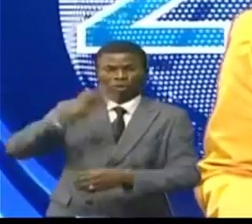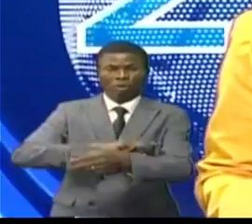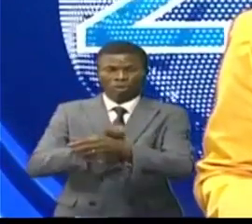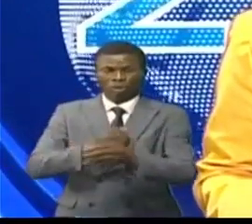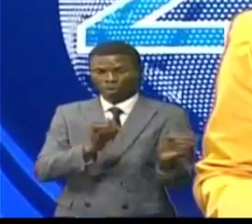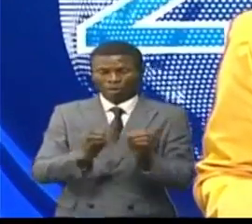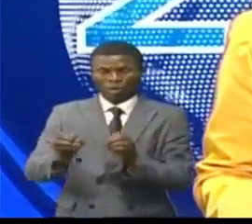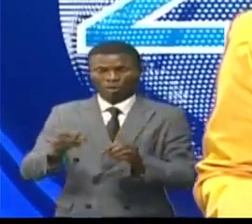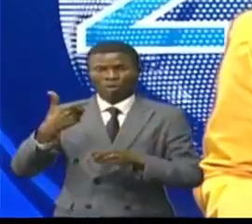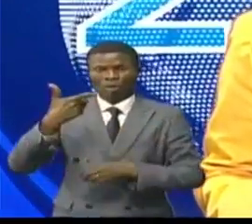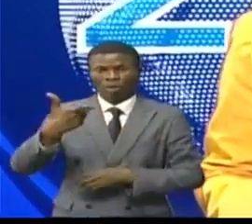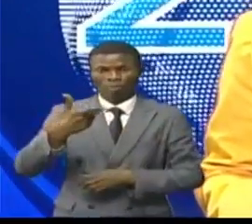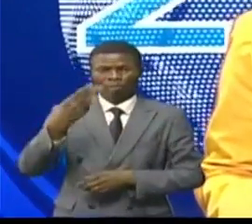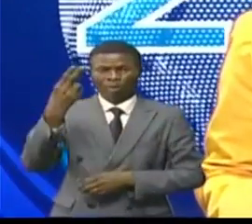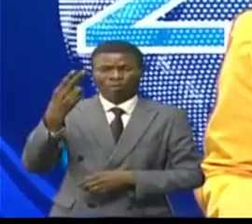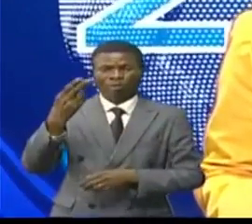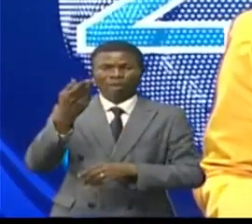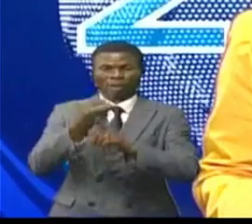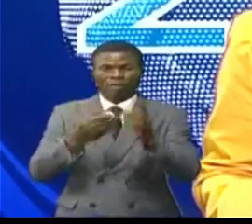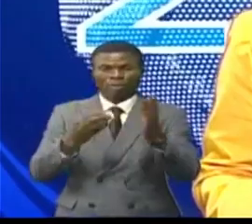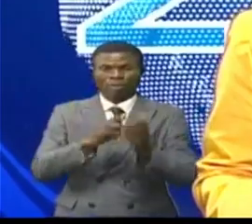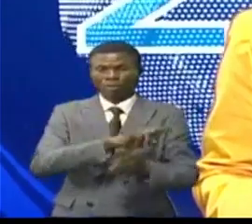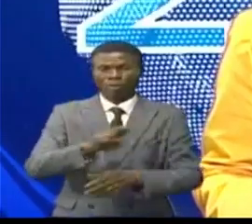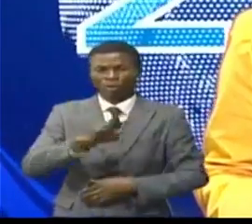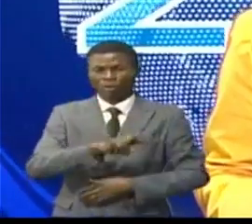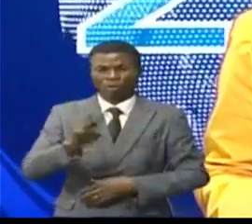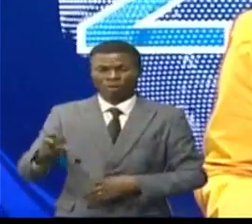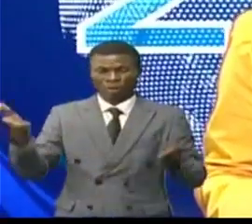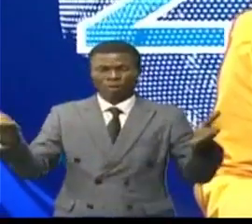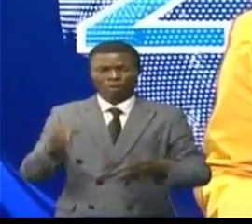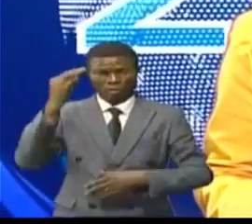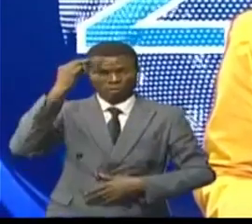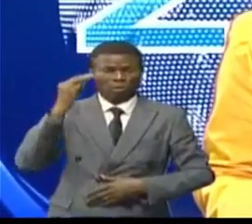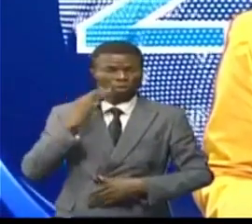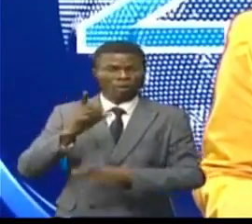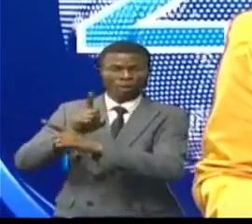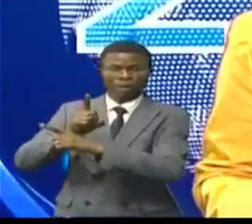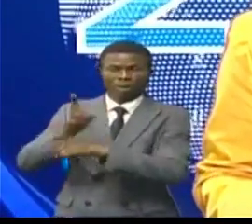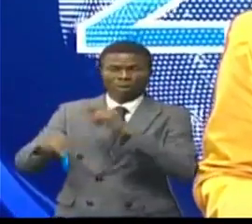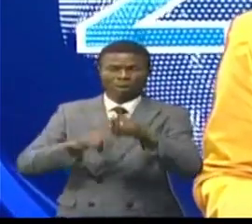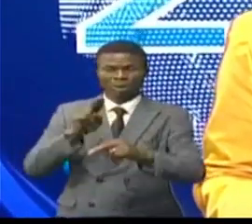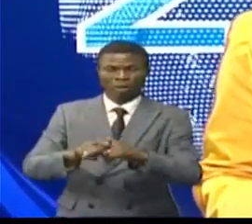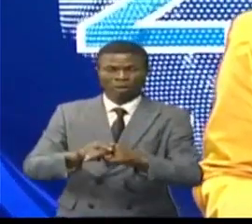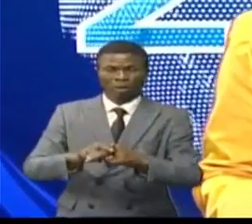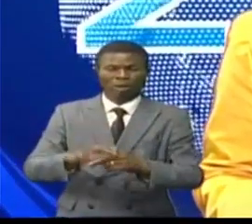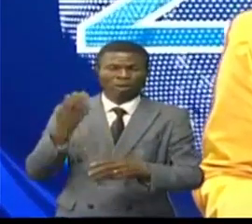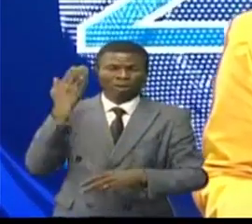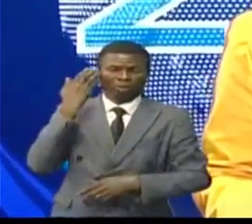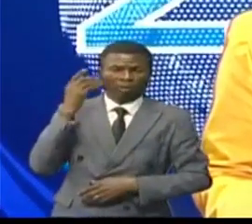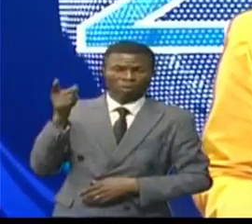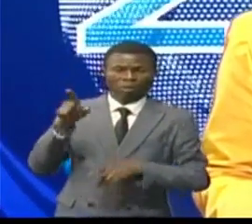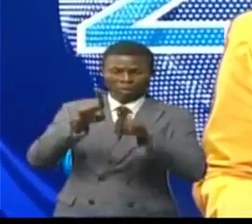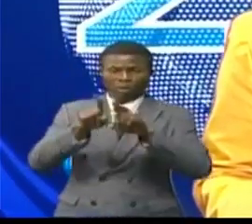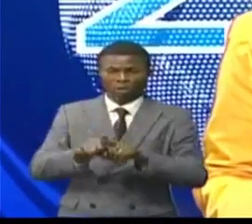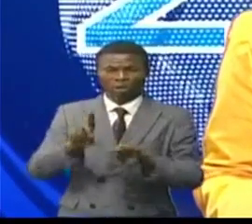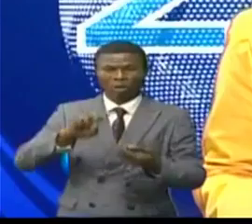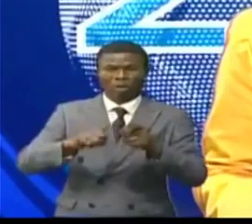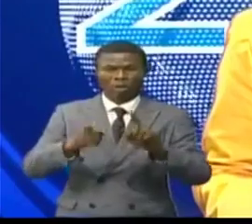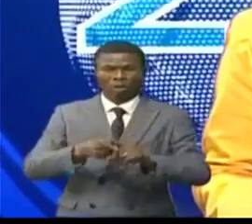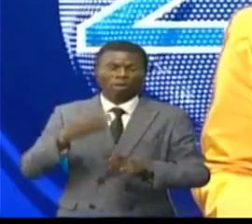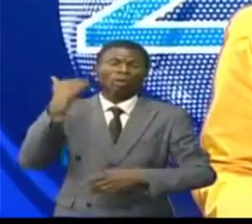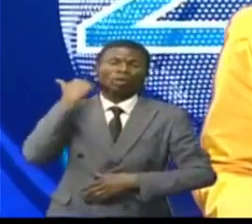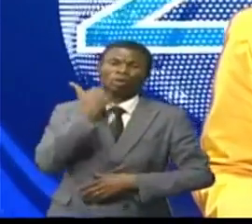ce mardi 20 septembre 2022 en présence du ministre de la Défense nationale Gilbert Kabanda et son collègue